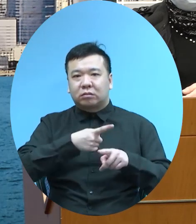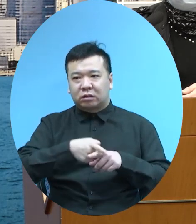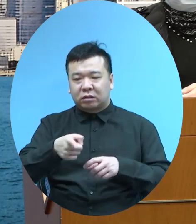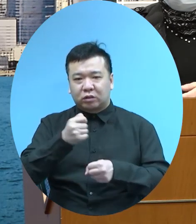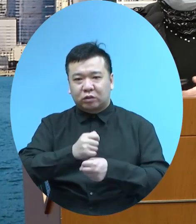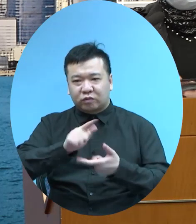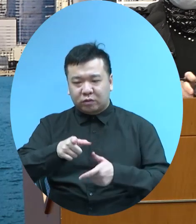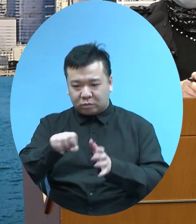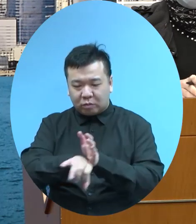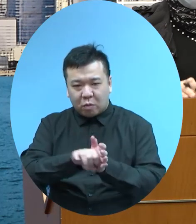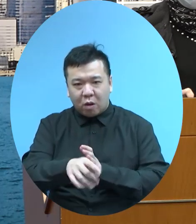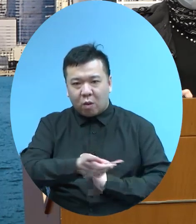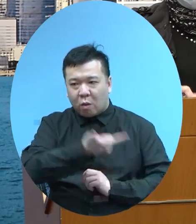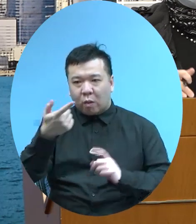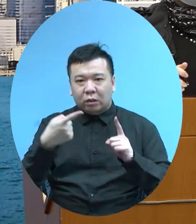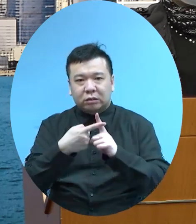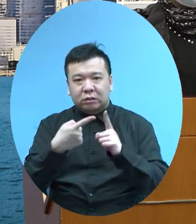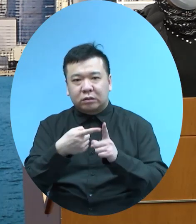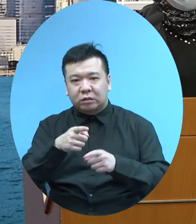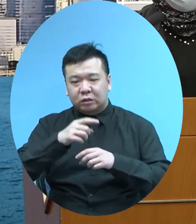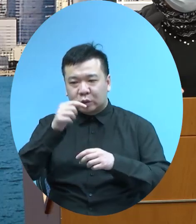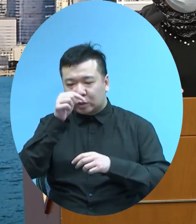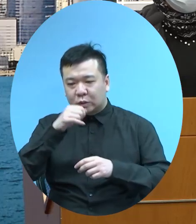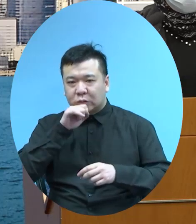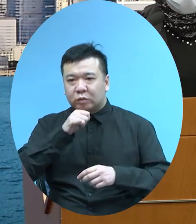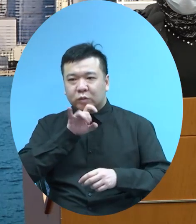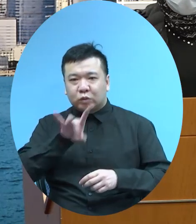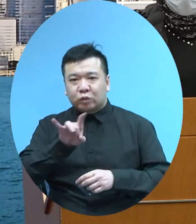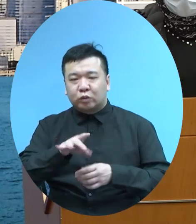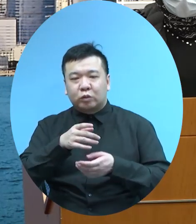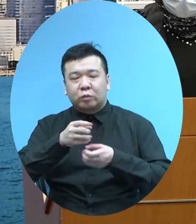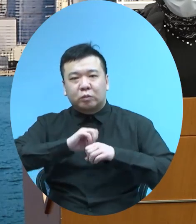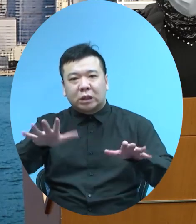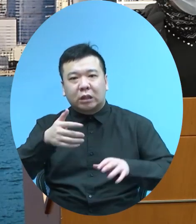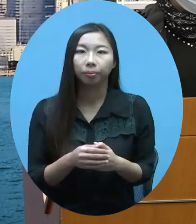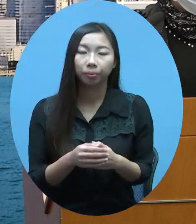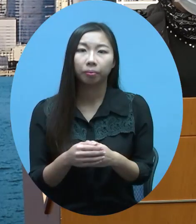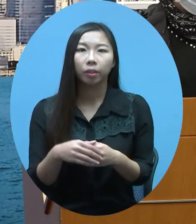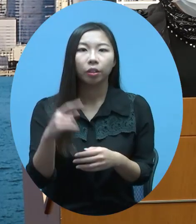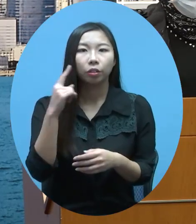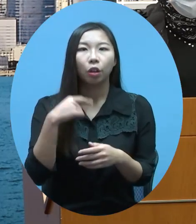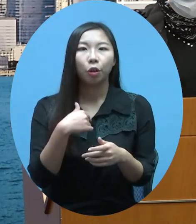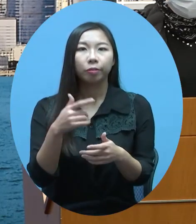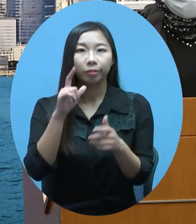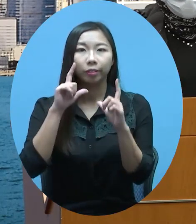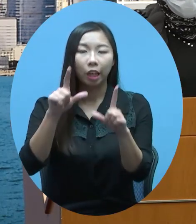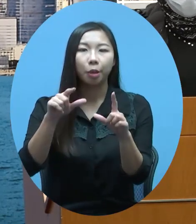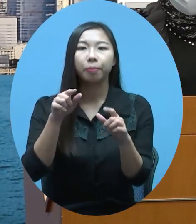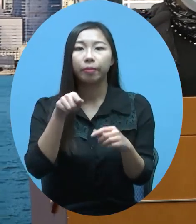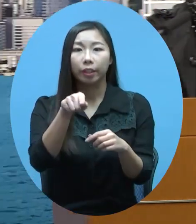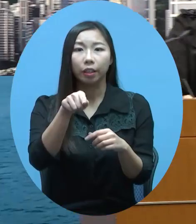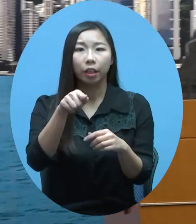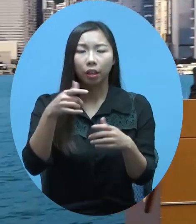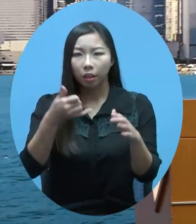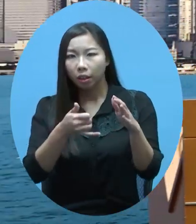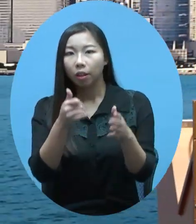個係一個漏洞，令到更加多嘅播毒嘅情況會出現咧？唔該。 嗯，不如我幫手答一答嗰個出院病